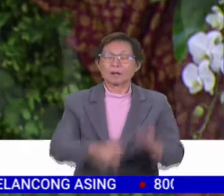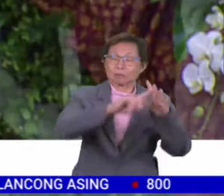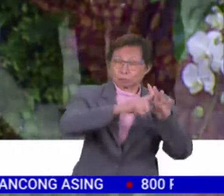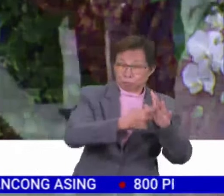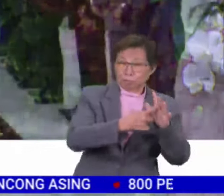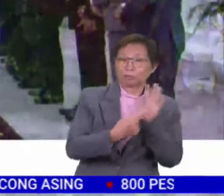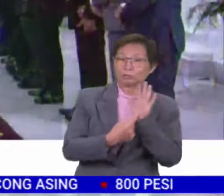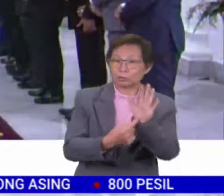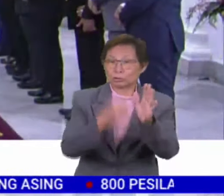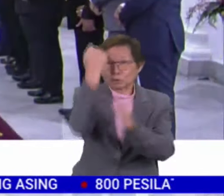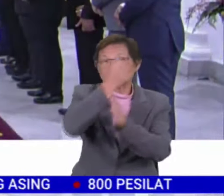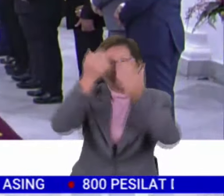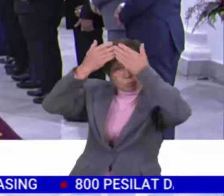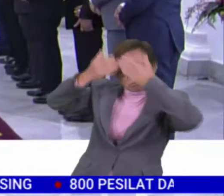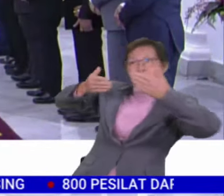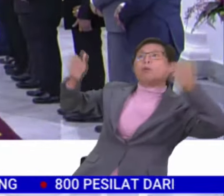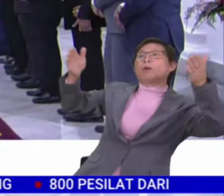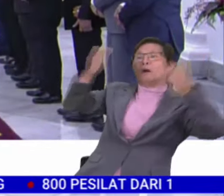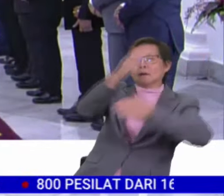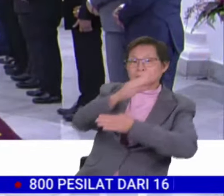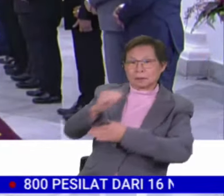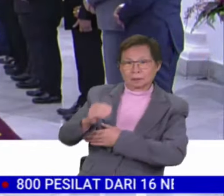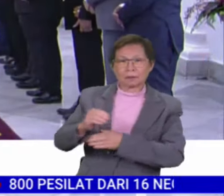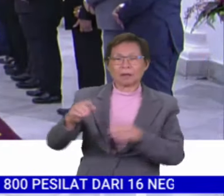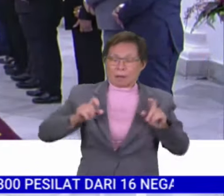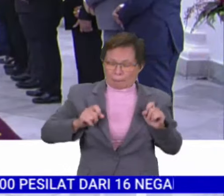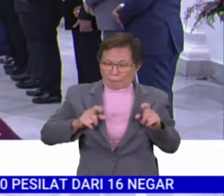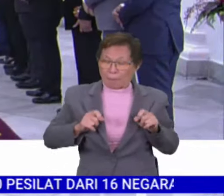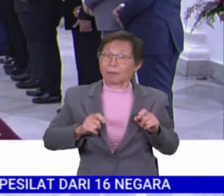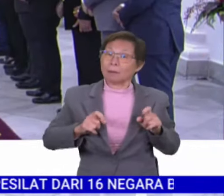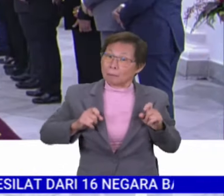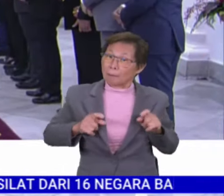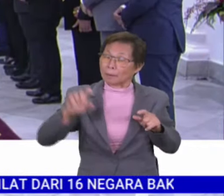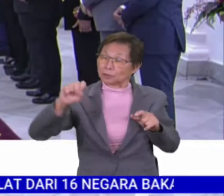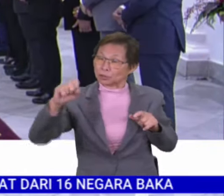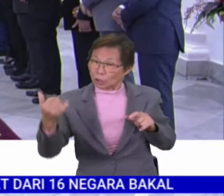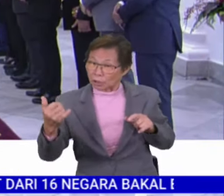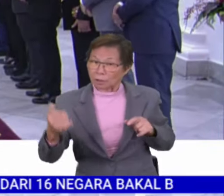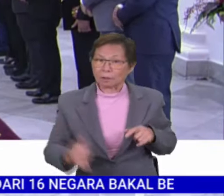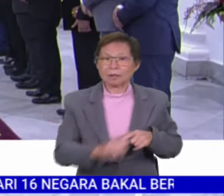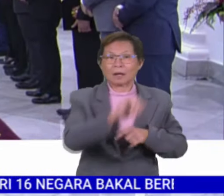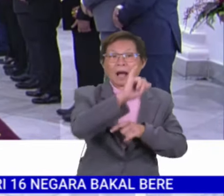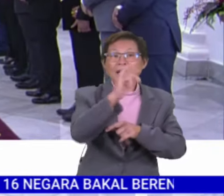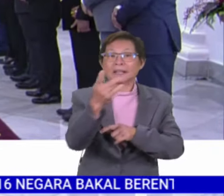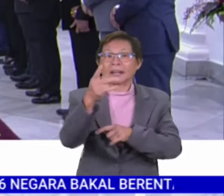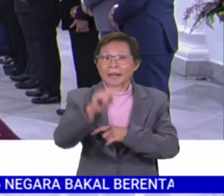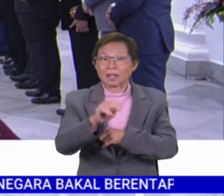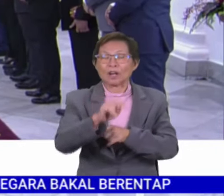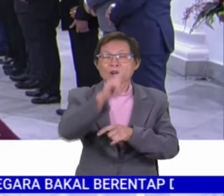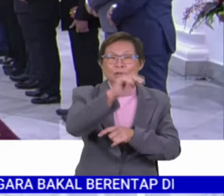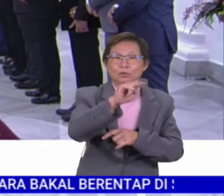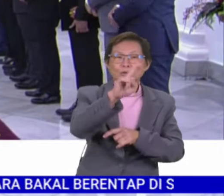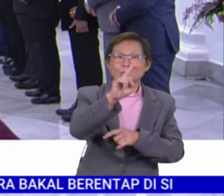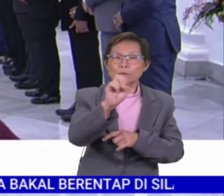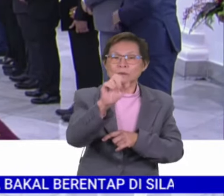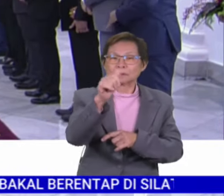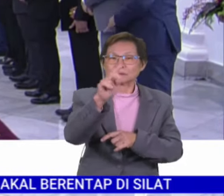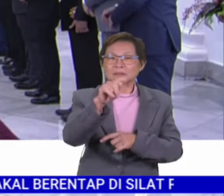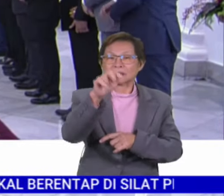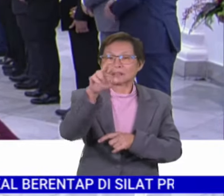Permulaan menunjukkan sikap kita yang terbuka dan juga private sector ialah IKN Nusantara, dan